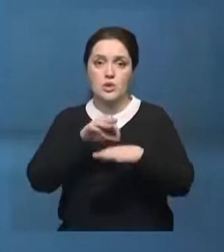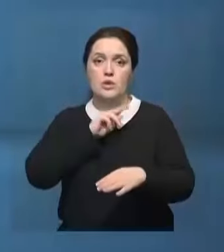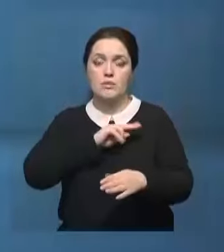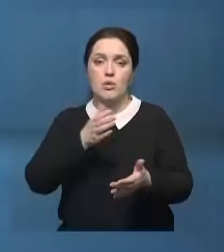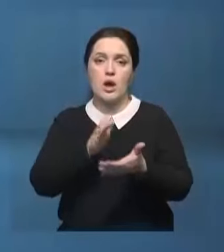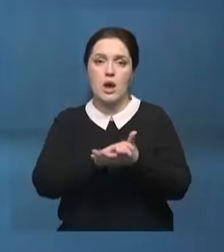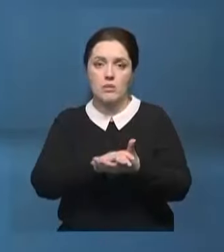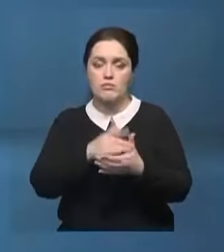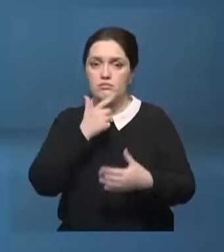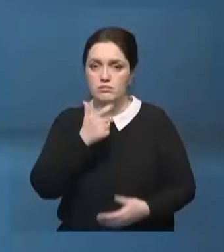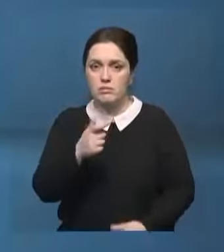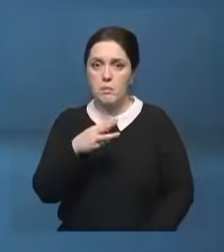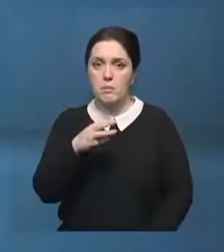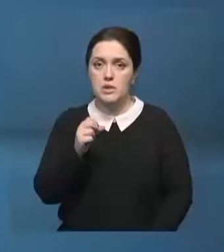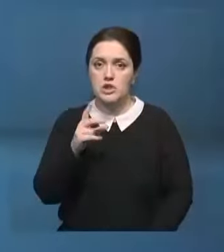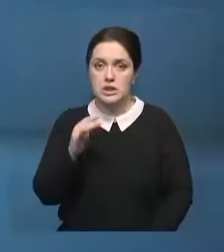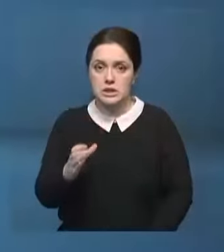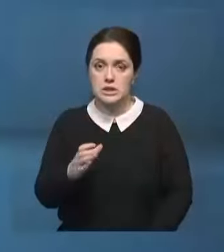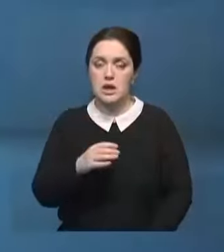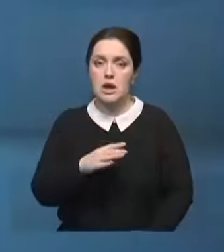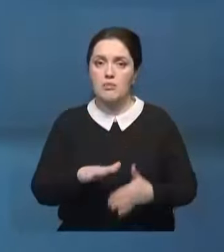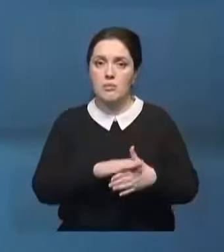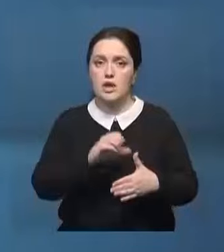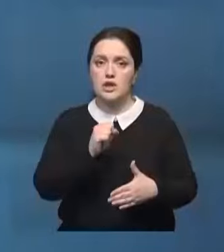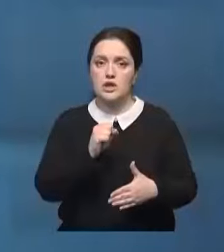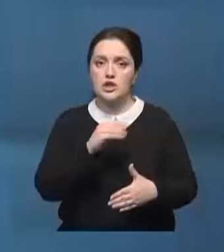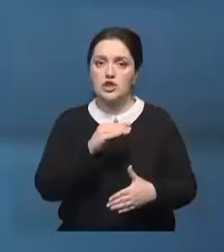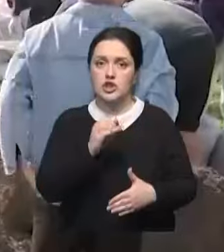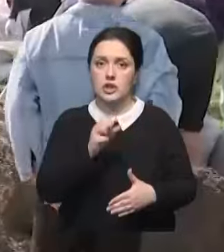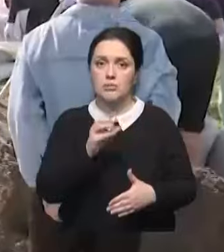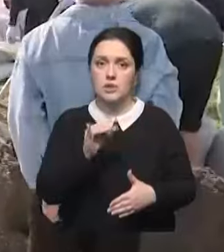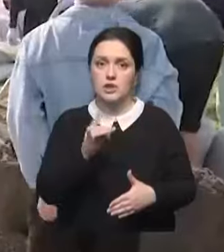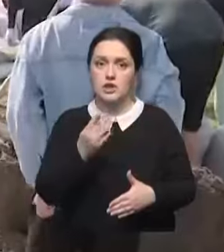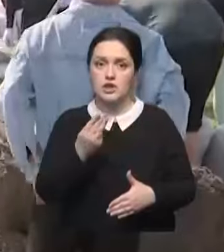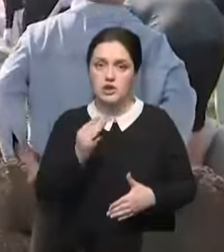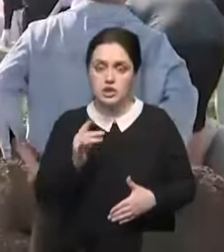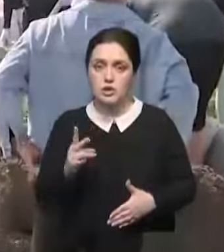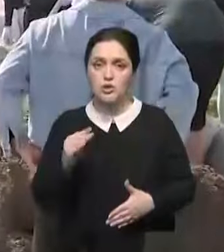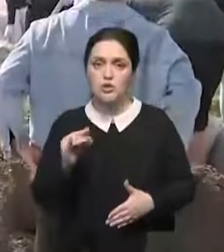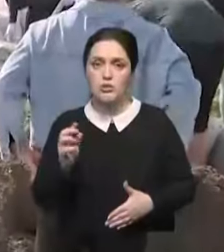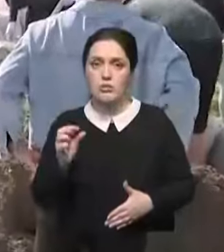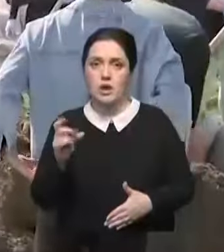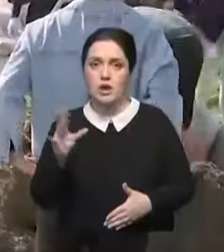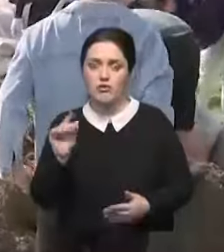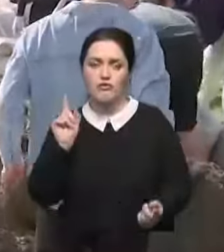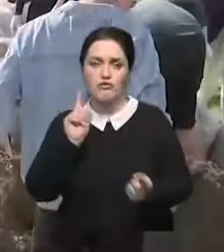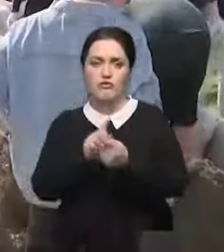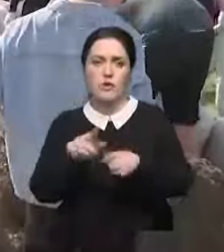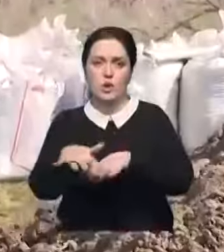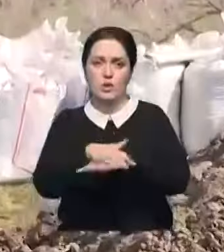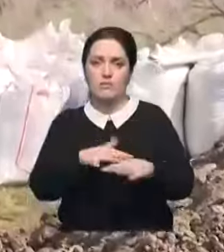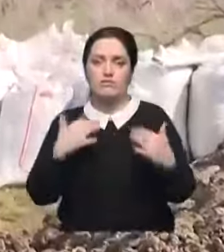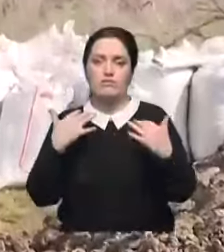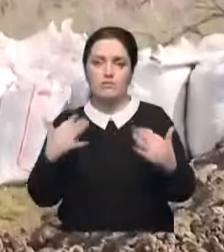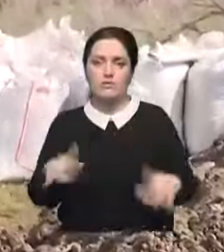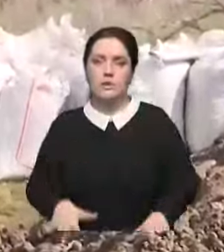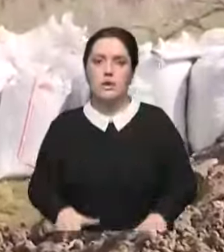С ходом работ ознакомились мажилисмены Едиль Жанбуршин и Адиль Жубанов. Они встретились с жителями затопленных районов. К